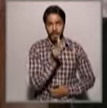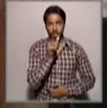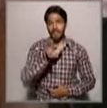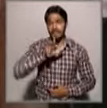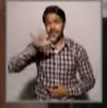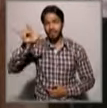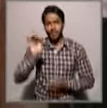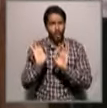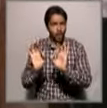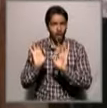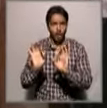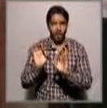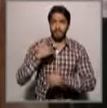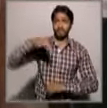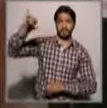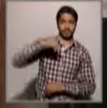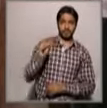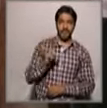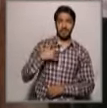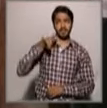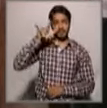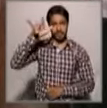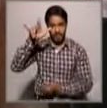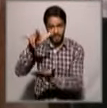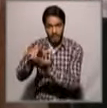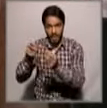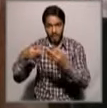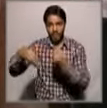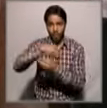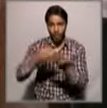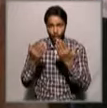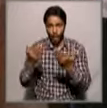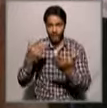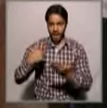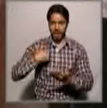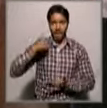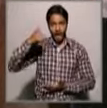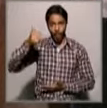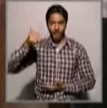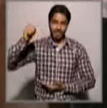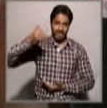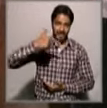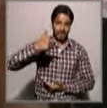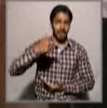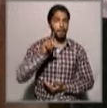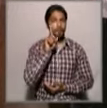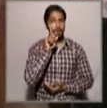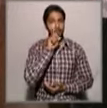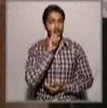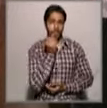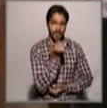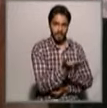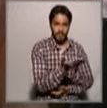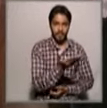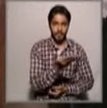واحده يا استاذه منى؟ نعم. في نفس السفريه؟ في نفس العمره، يعني اعمل عمره لنفسي وبعدين اعمل عمره لوالدتي، ولا